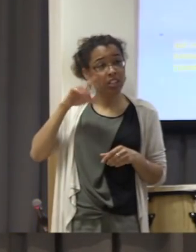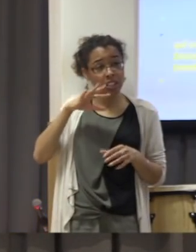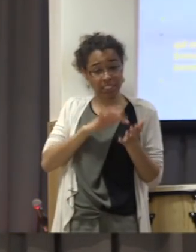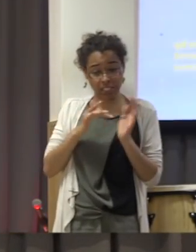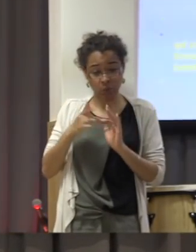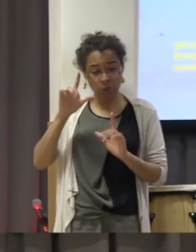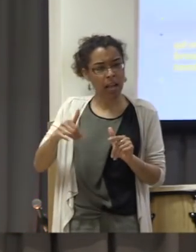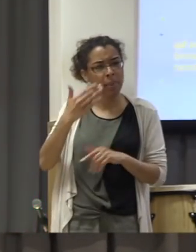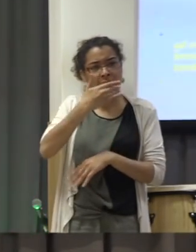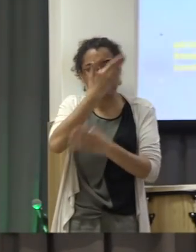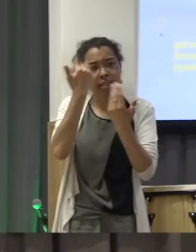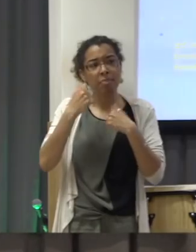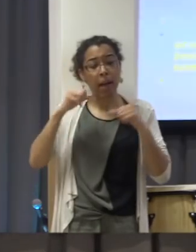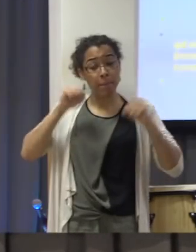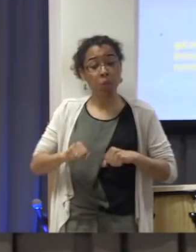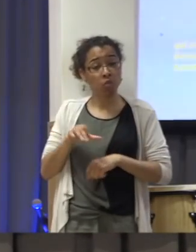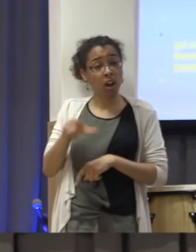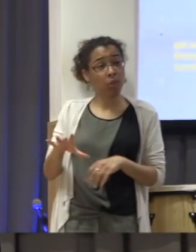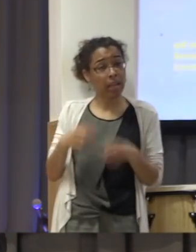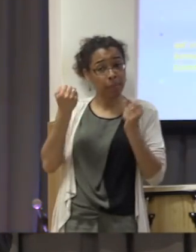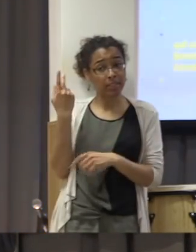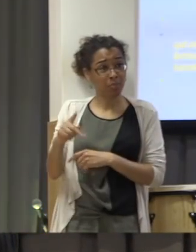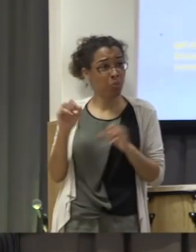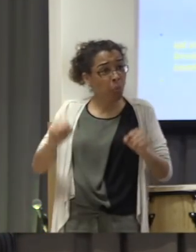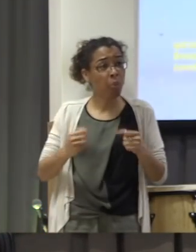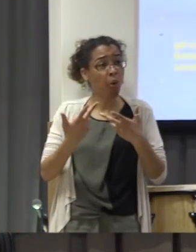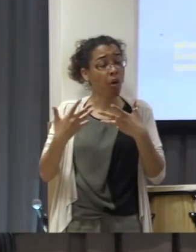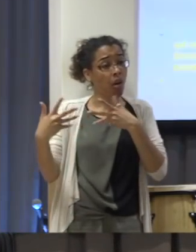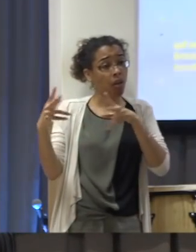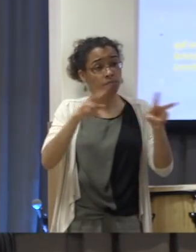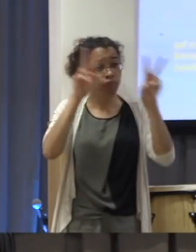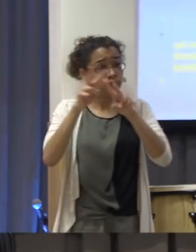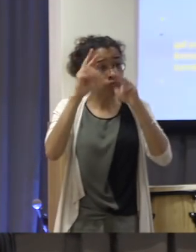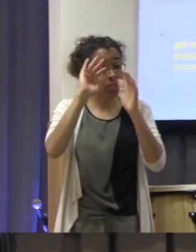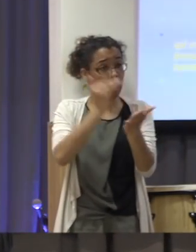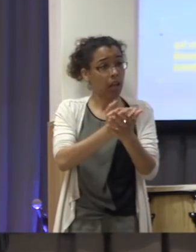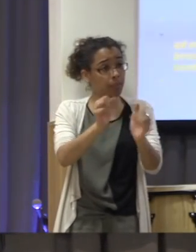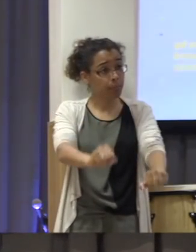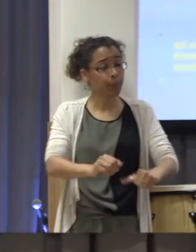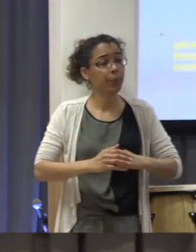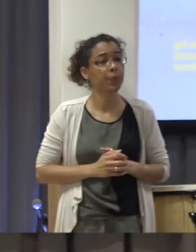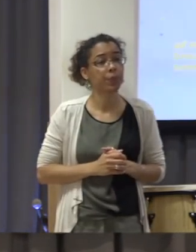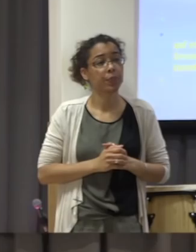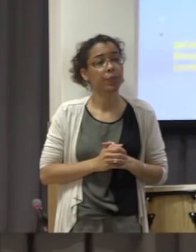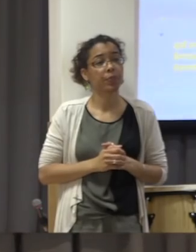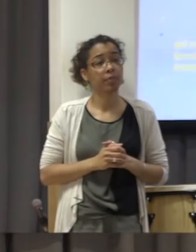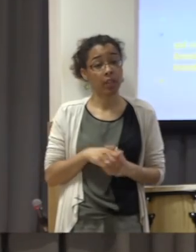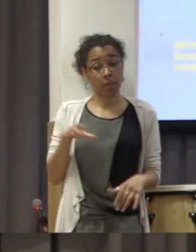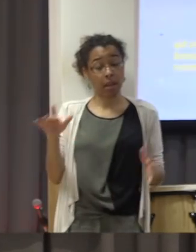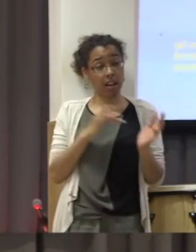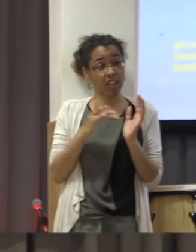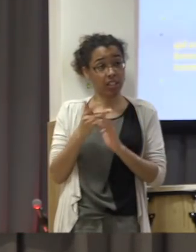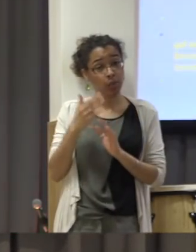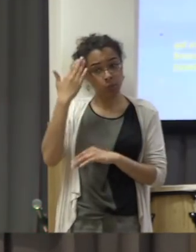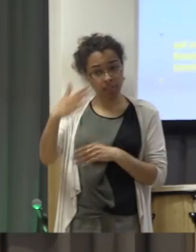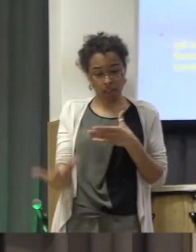savaient pas le pouvoir, qu'il était capable d'arrêter la tempête. Mais si tu sais que c'est Jésus-là, il est en